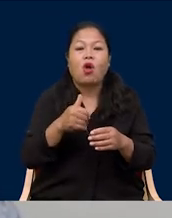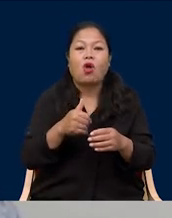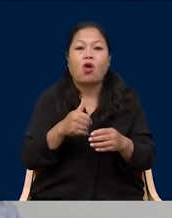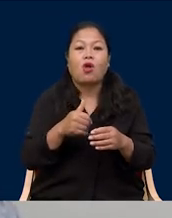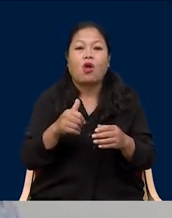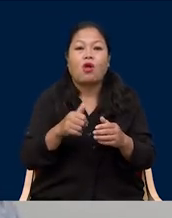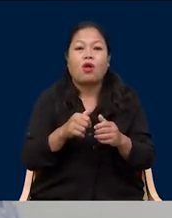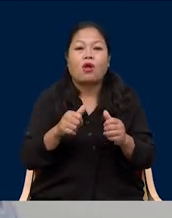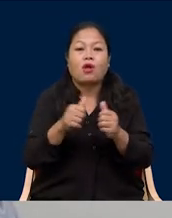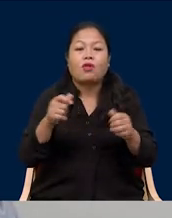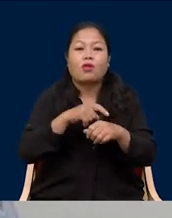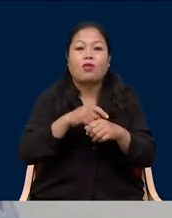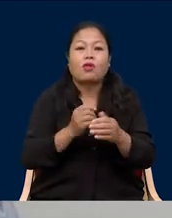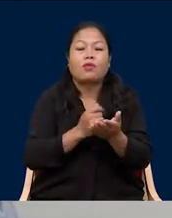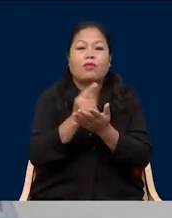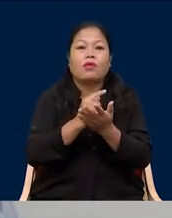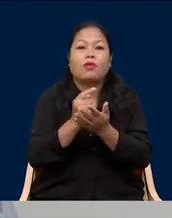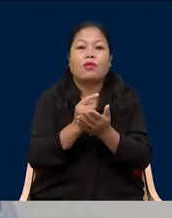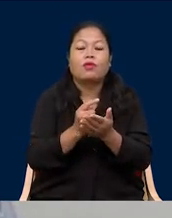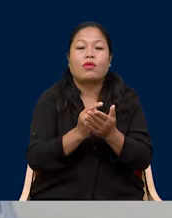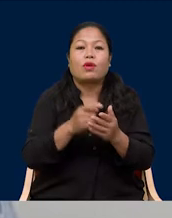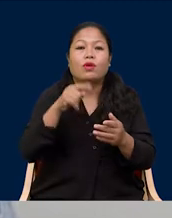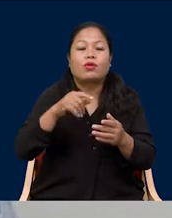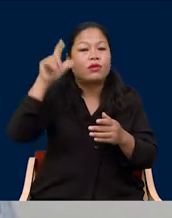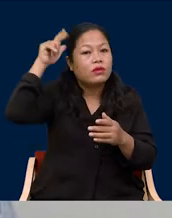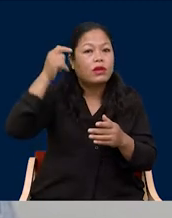अब अनुकूलनका प्रयासले मात्र बिहोर्न गाह्रो छ है। यो